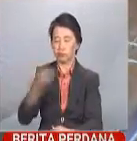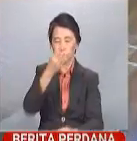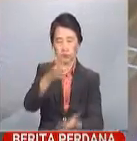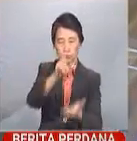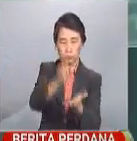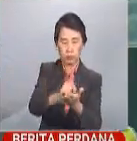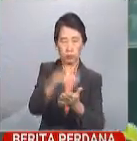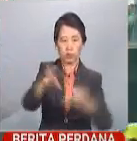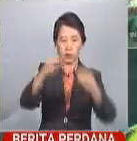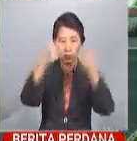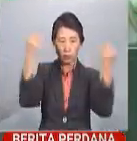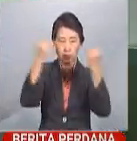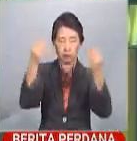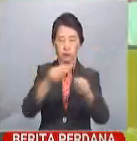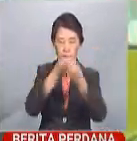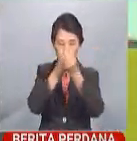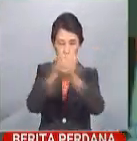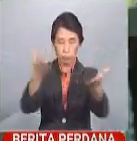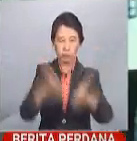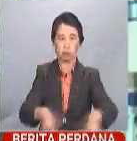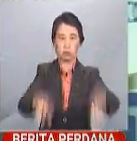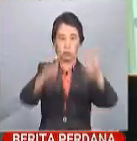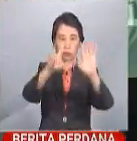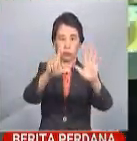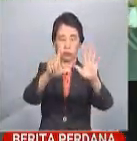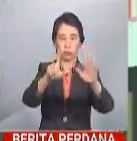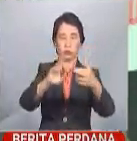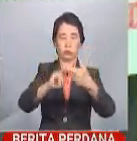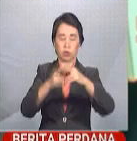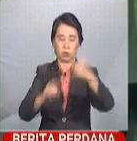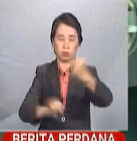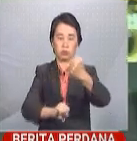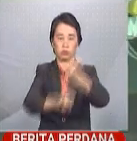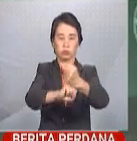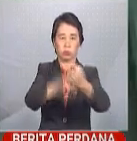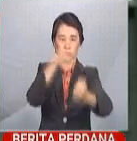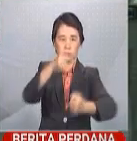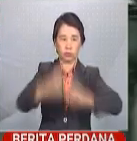media selepas majlis mengumumkan 7 rakan penaja rasmi